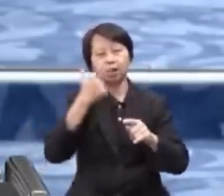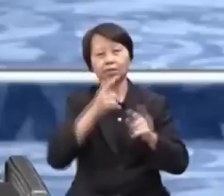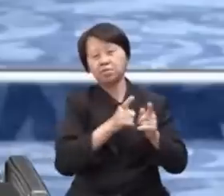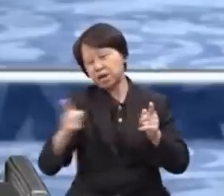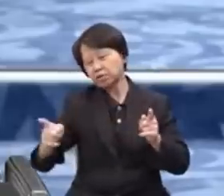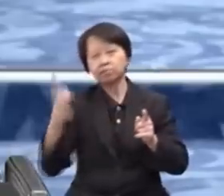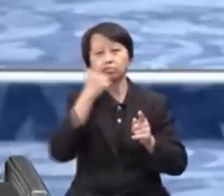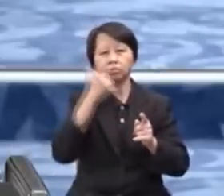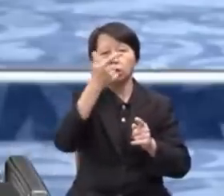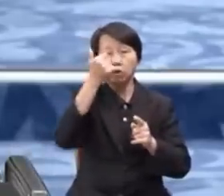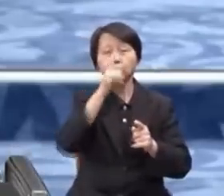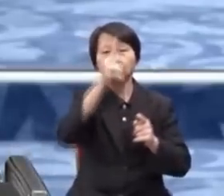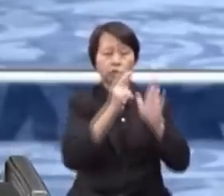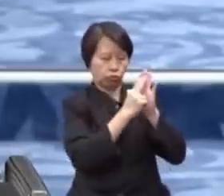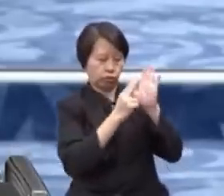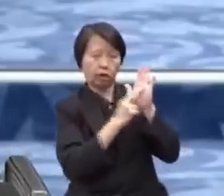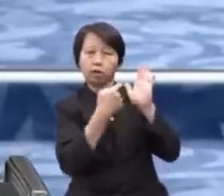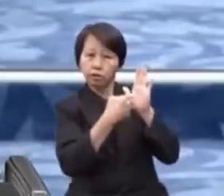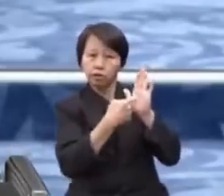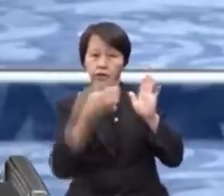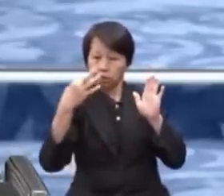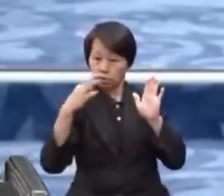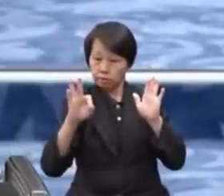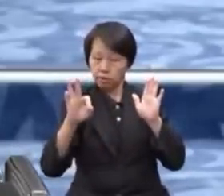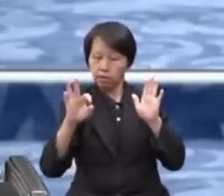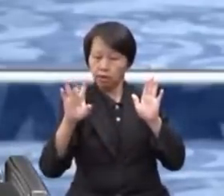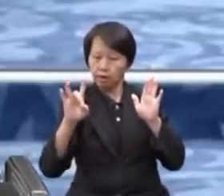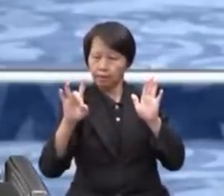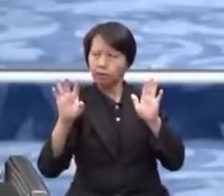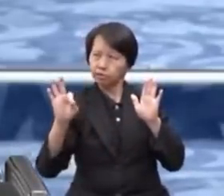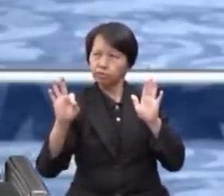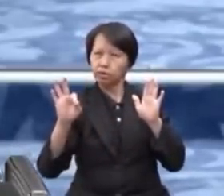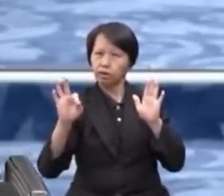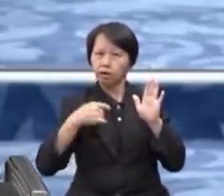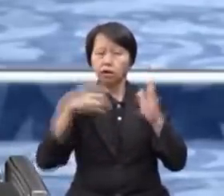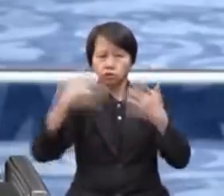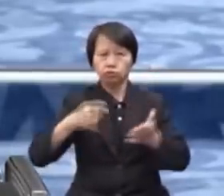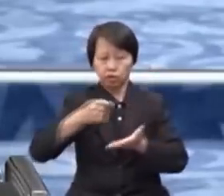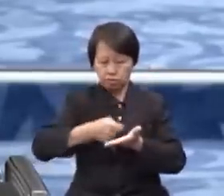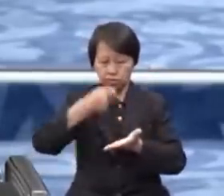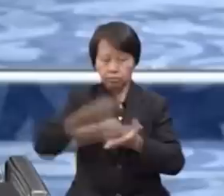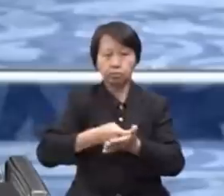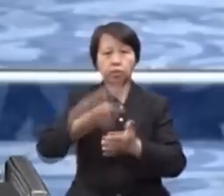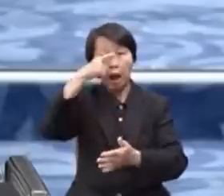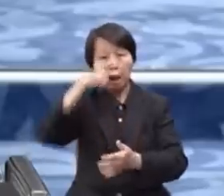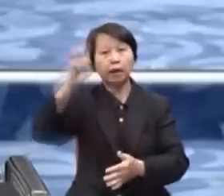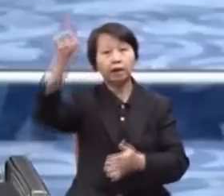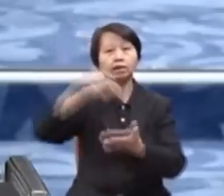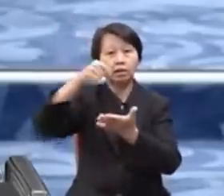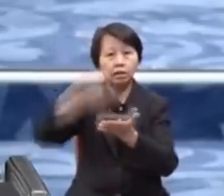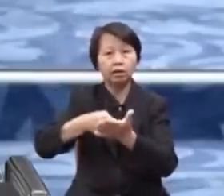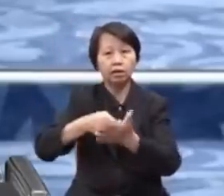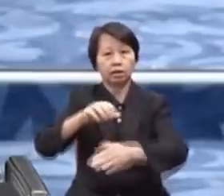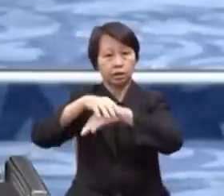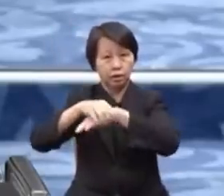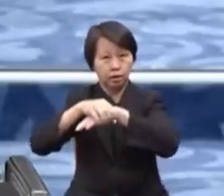sebenarnya undang-undang itu pun ya 1869 atau salah saya itu di materai di siam di